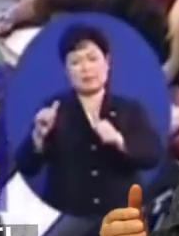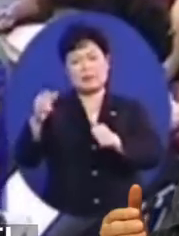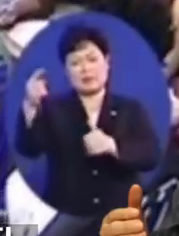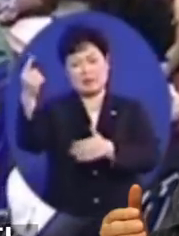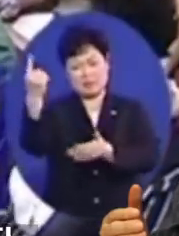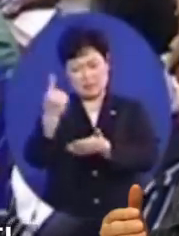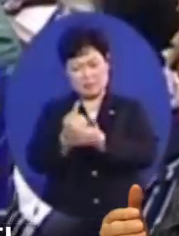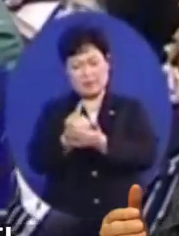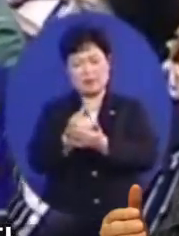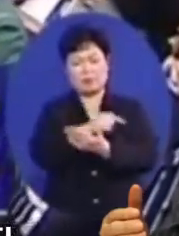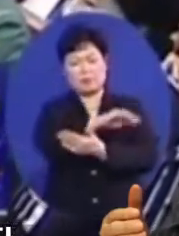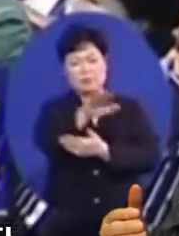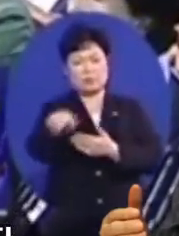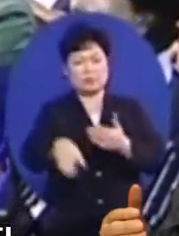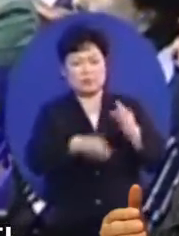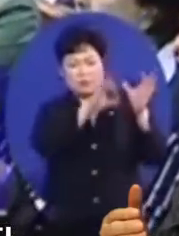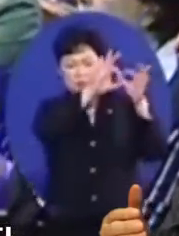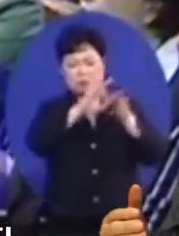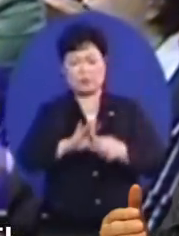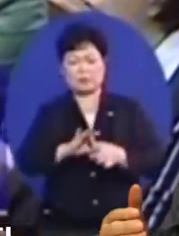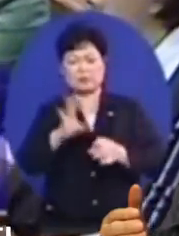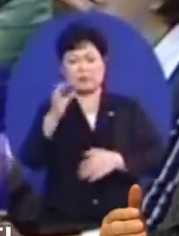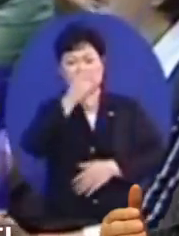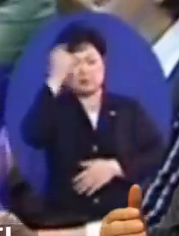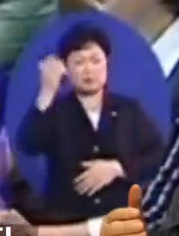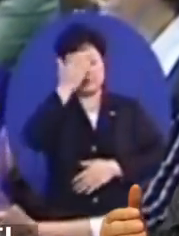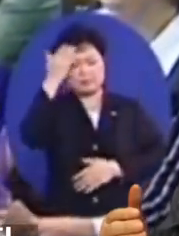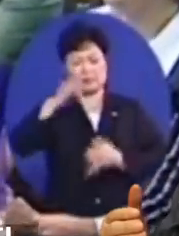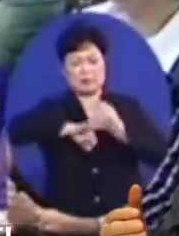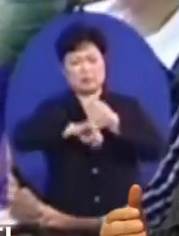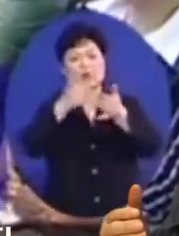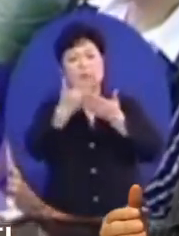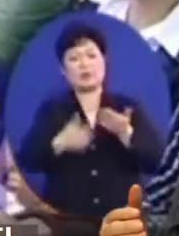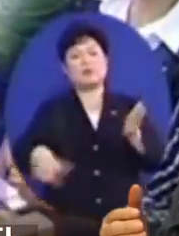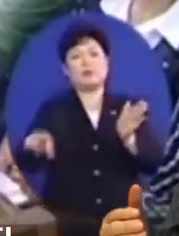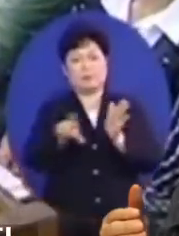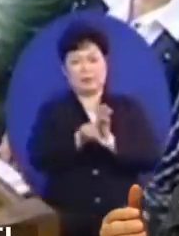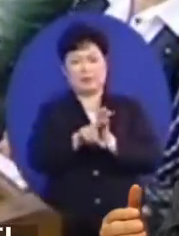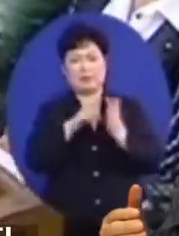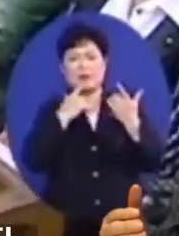하여금 믿음으로 말미암아 성령의 약속을 받게 하려 하십니다.